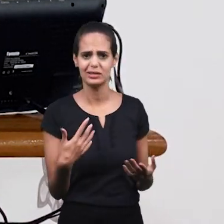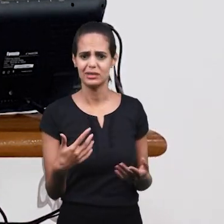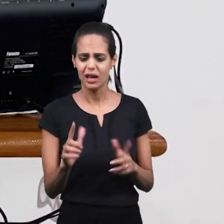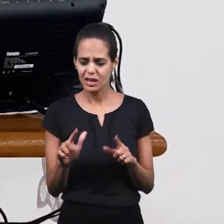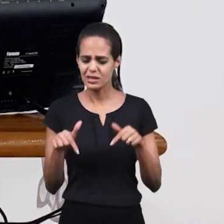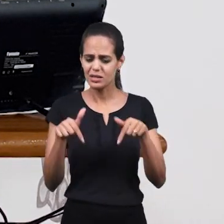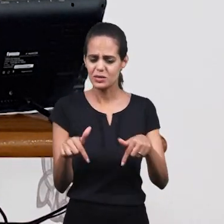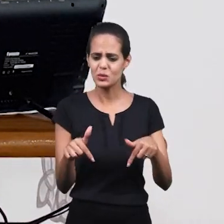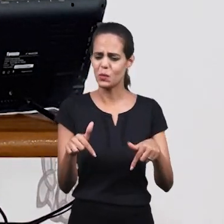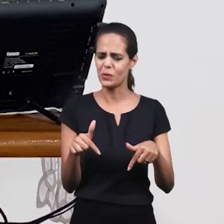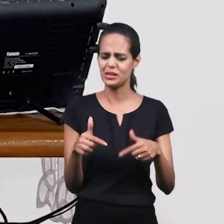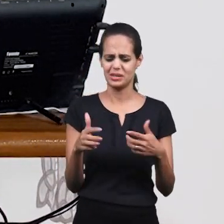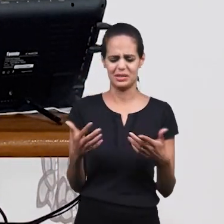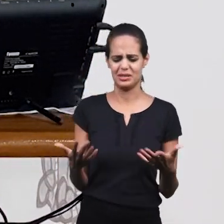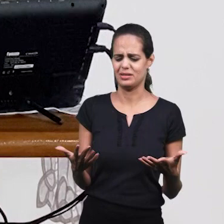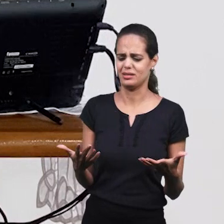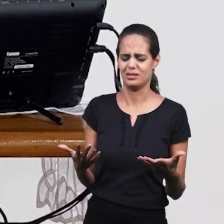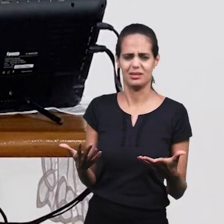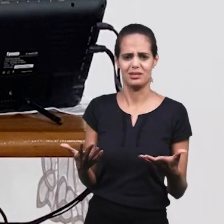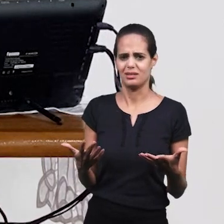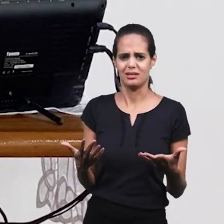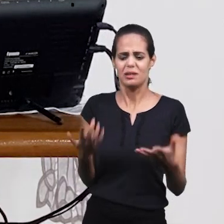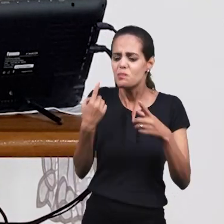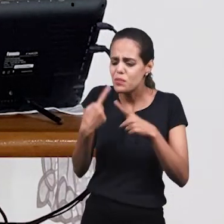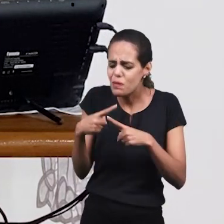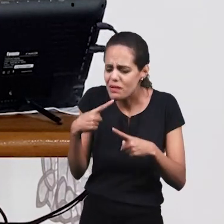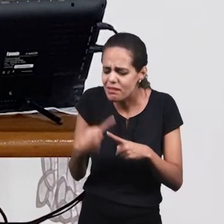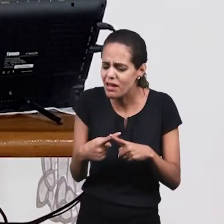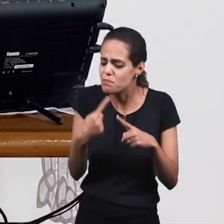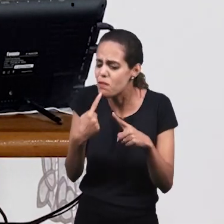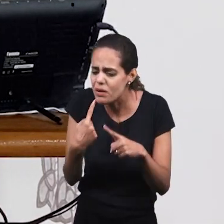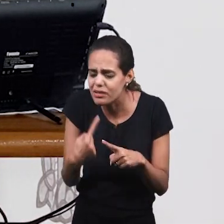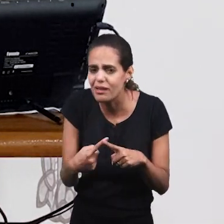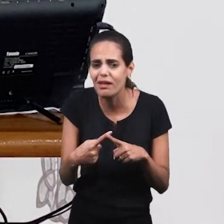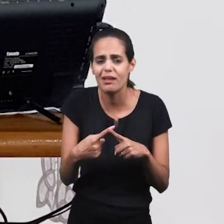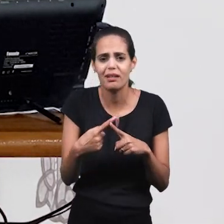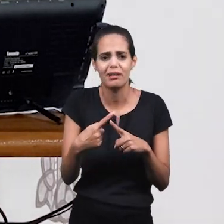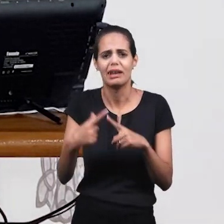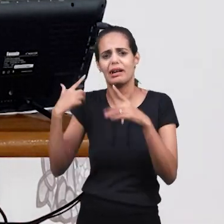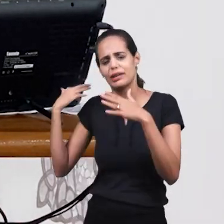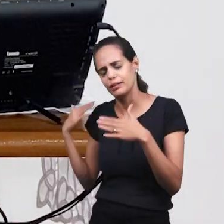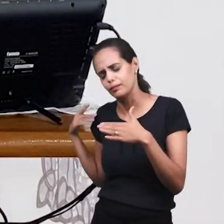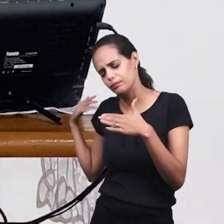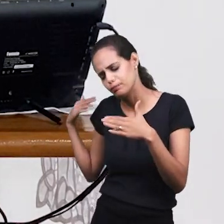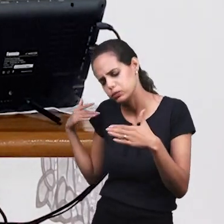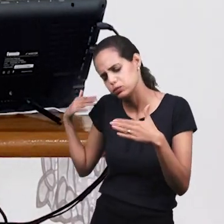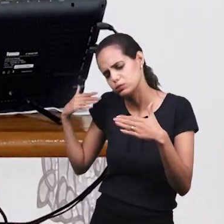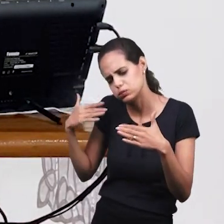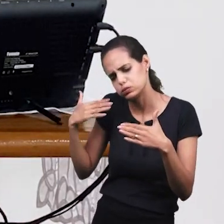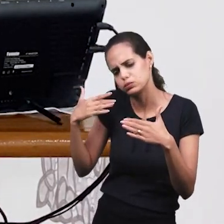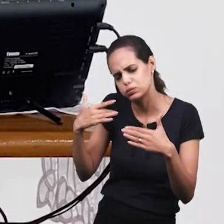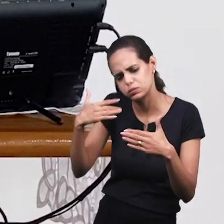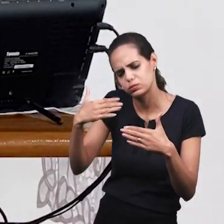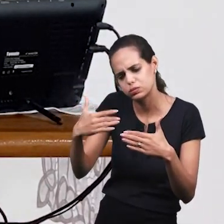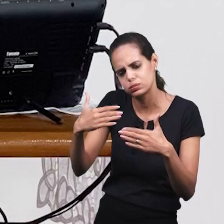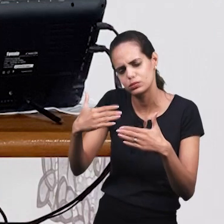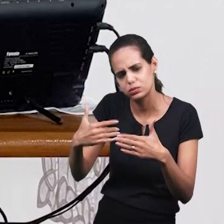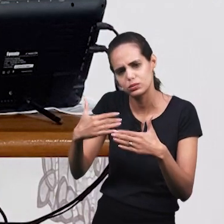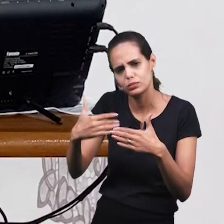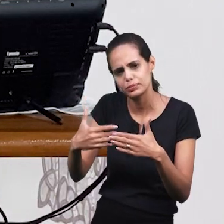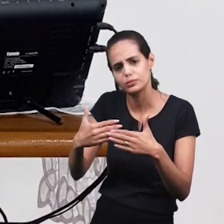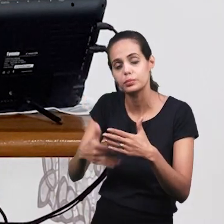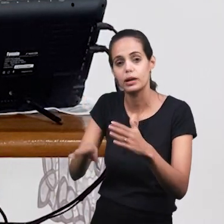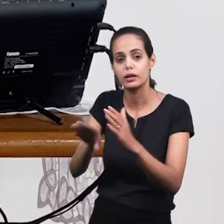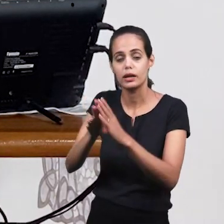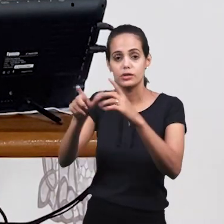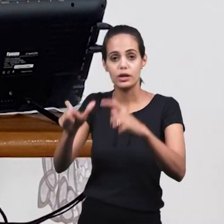et établies le long de leur marche vers la terre promise. Ils ont oublié que celui qui était dans